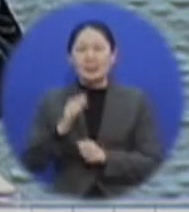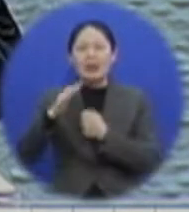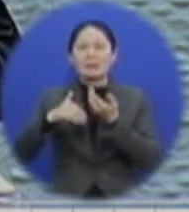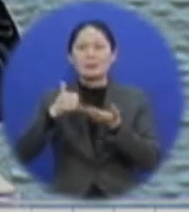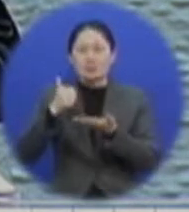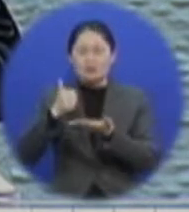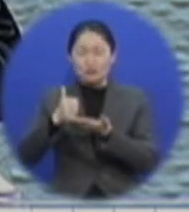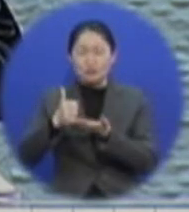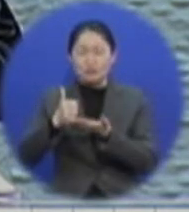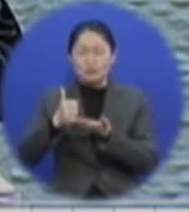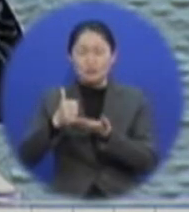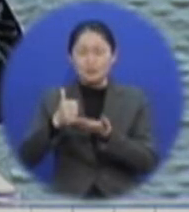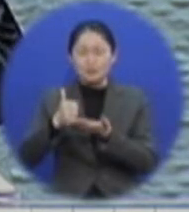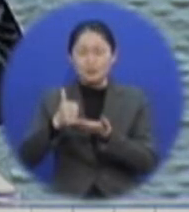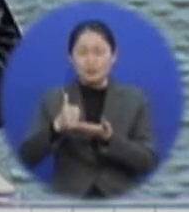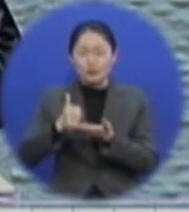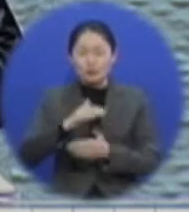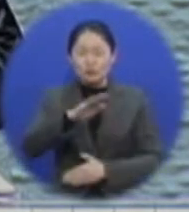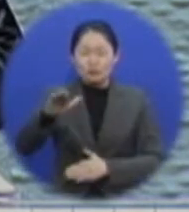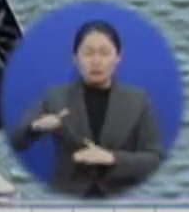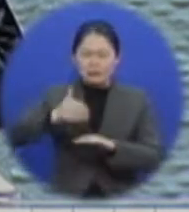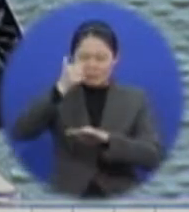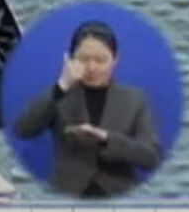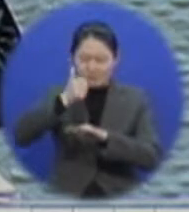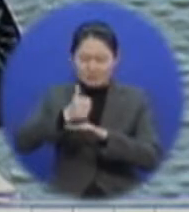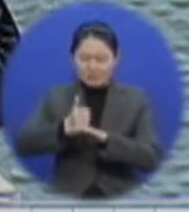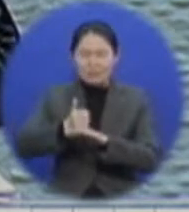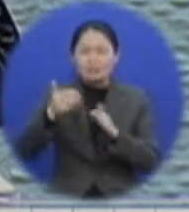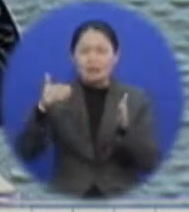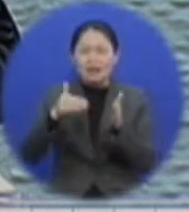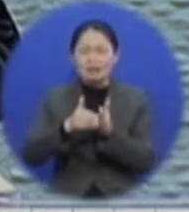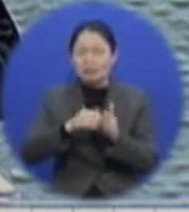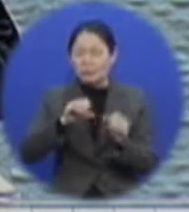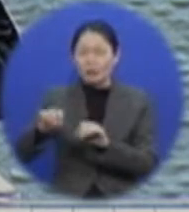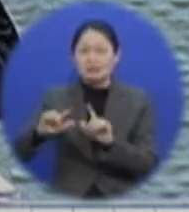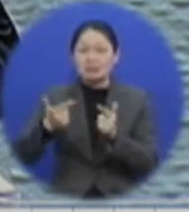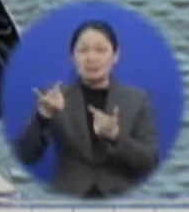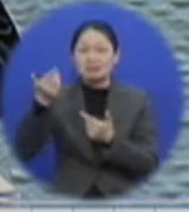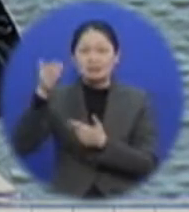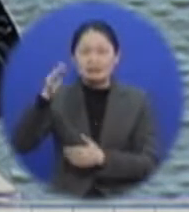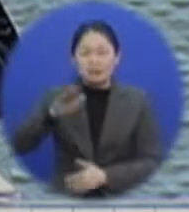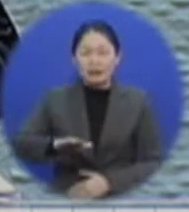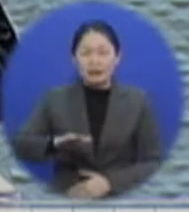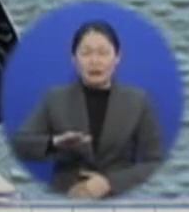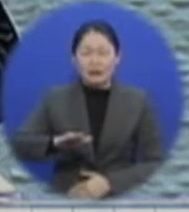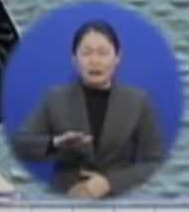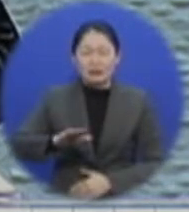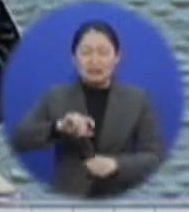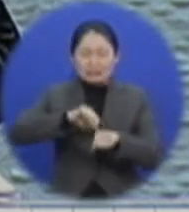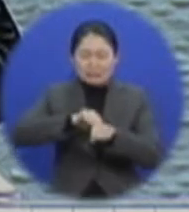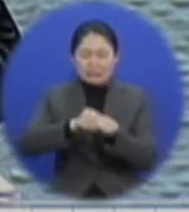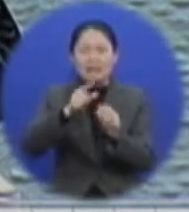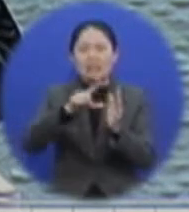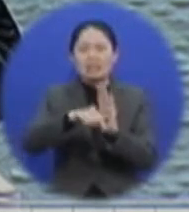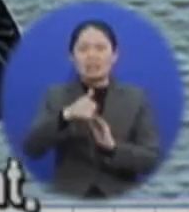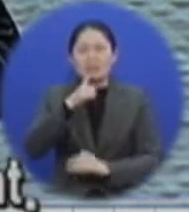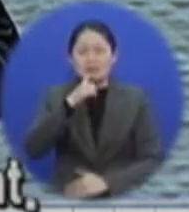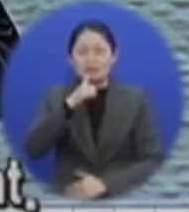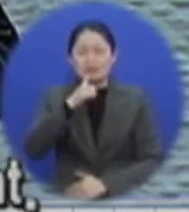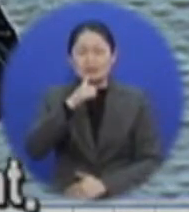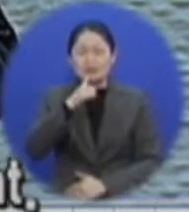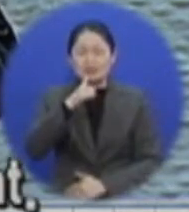하나님께서 우리를 끝까지 버리지 않으시지만 그러나 진기 하실 때가 있는데